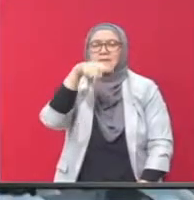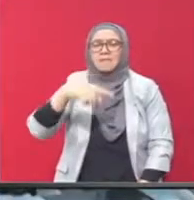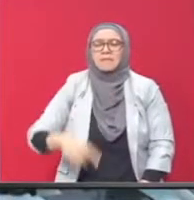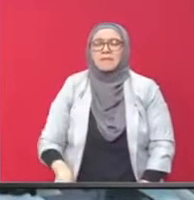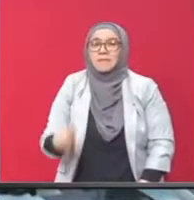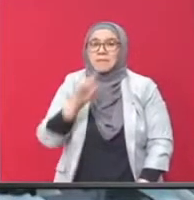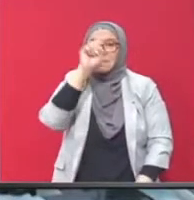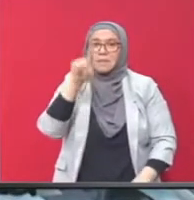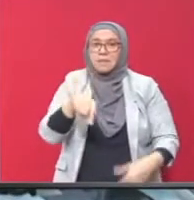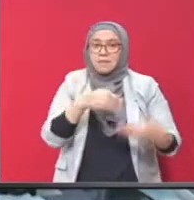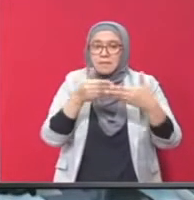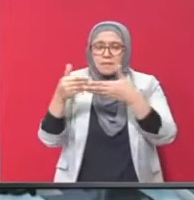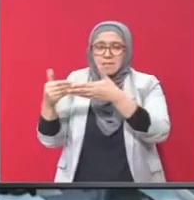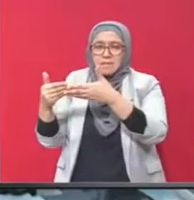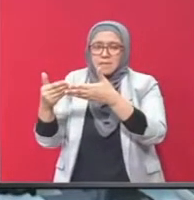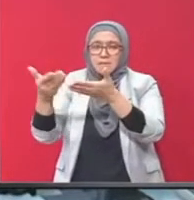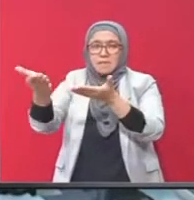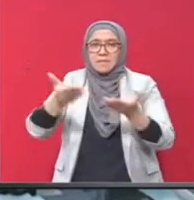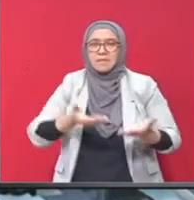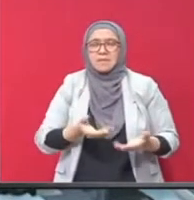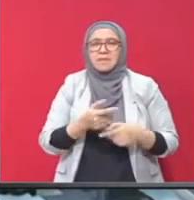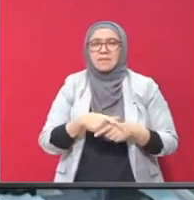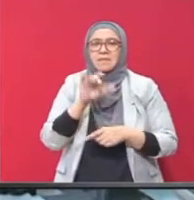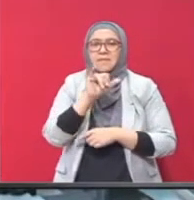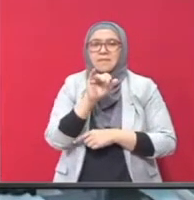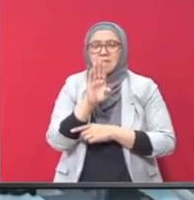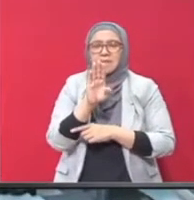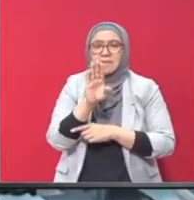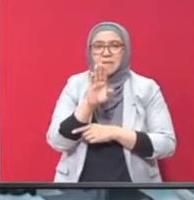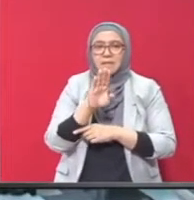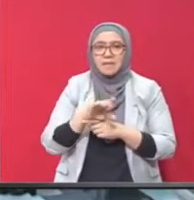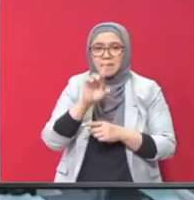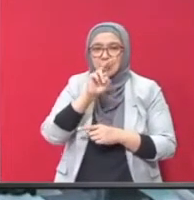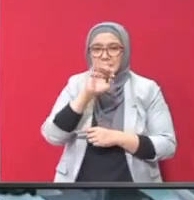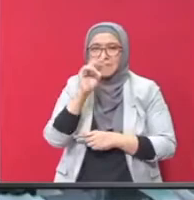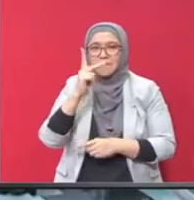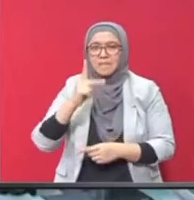salesnya asam silikat yang pomade tonic Muhammad Abduh